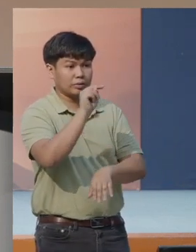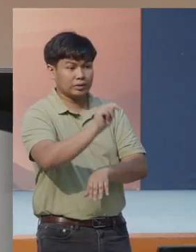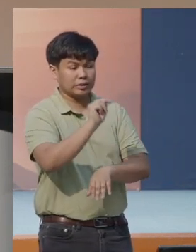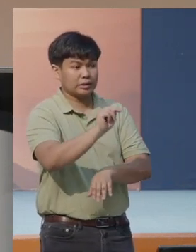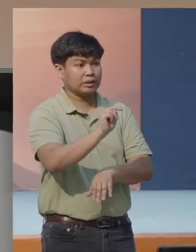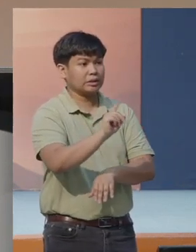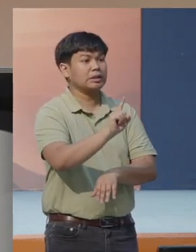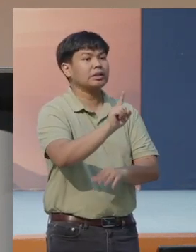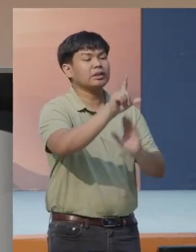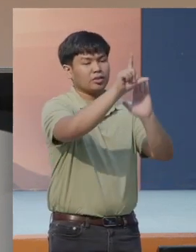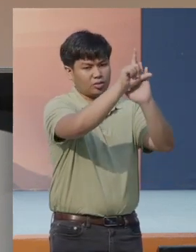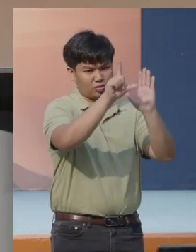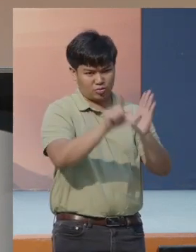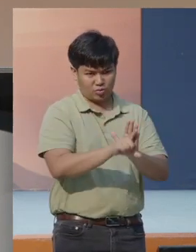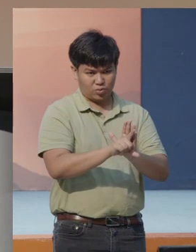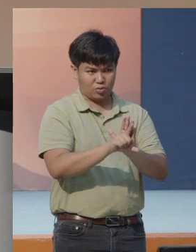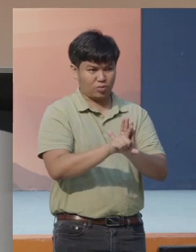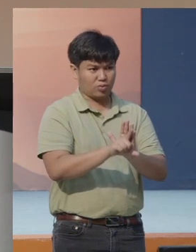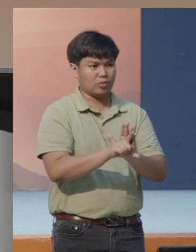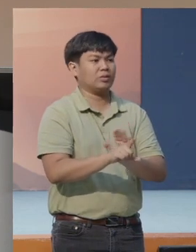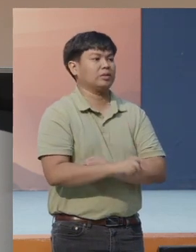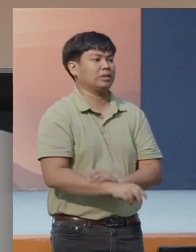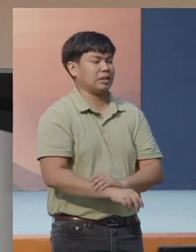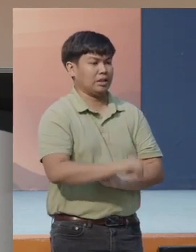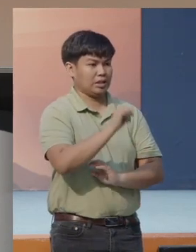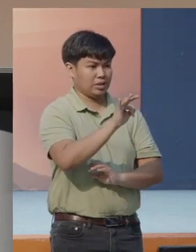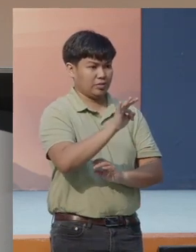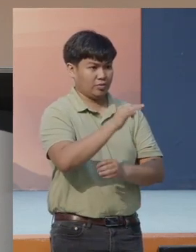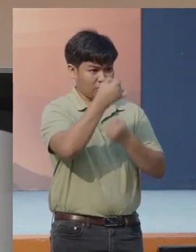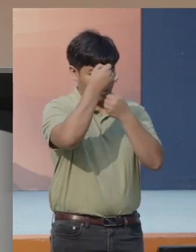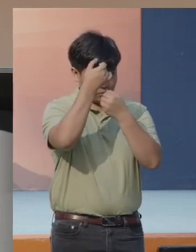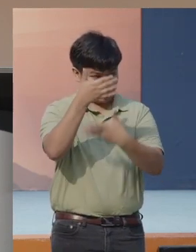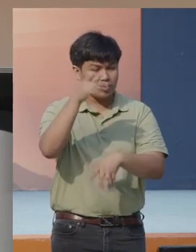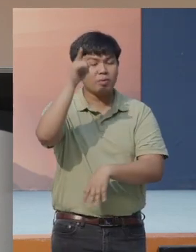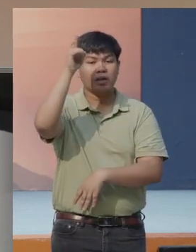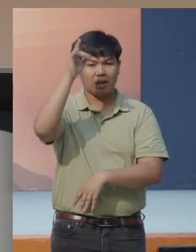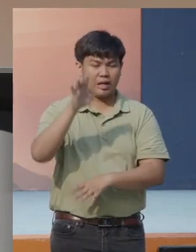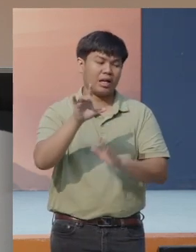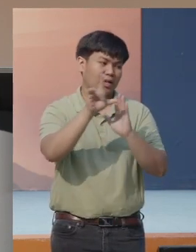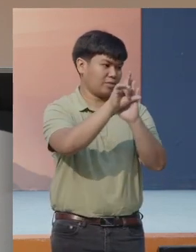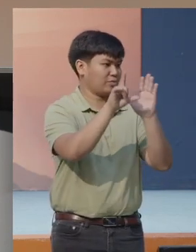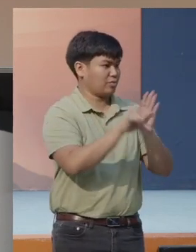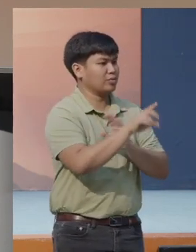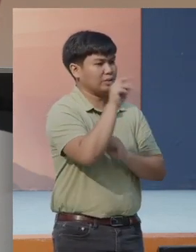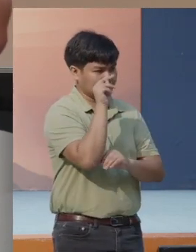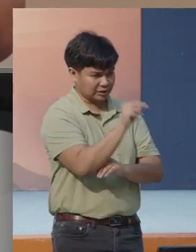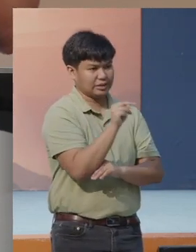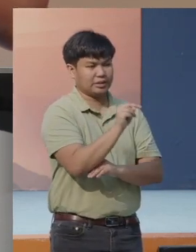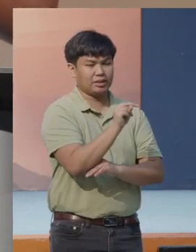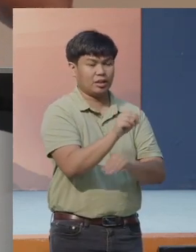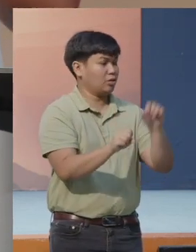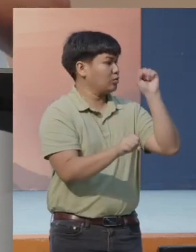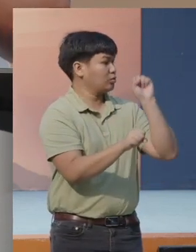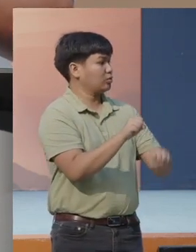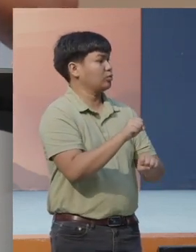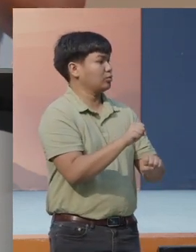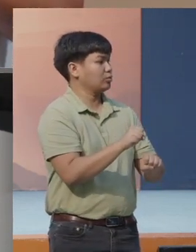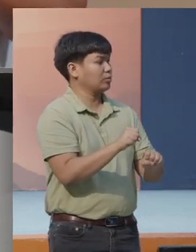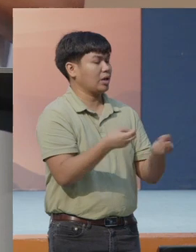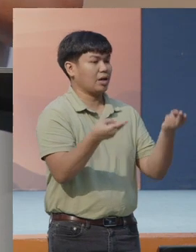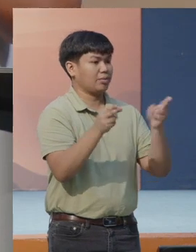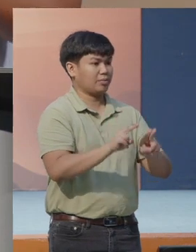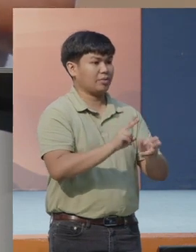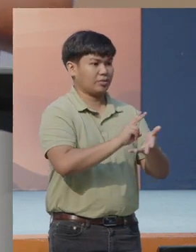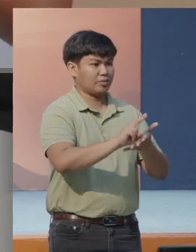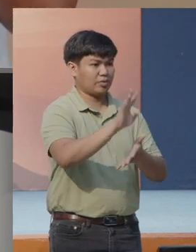godly laws and a godly people who will follow God's laws. So, Ito na ngayon sa